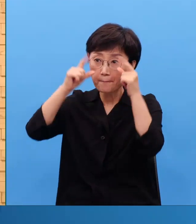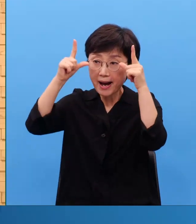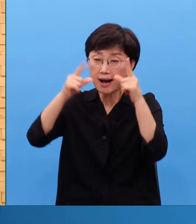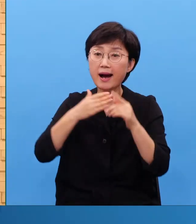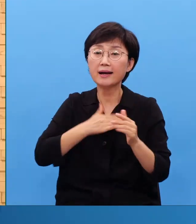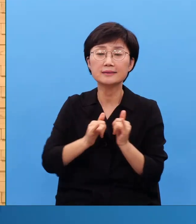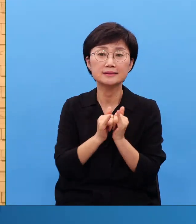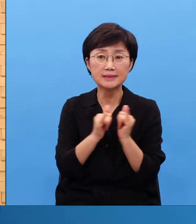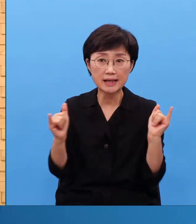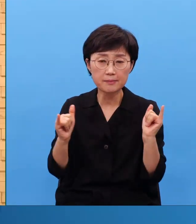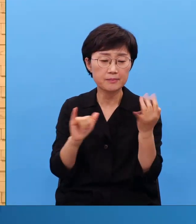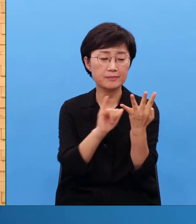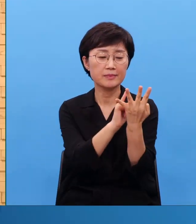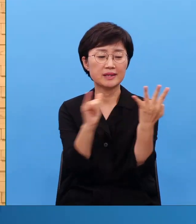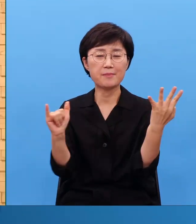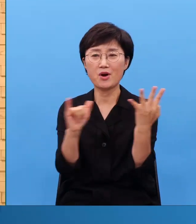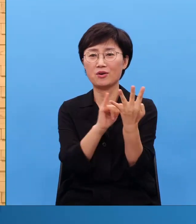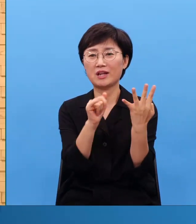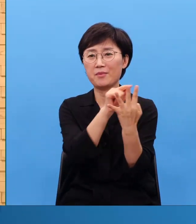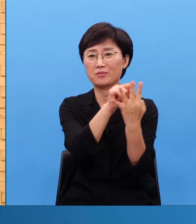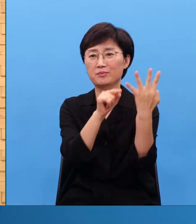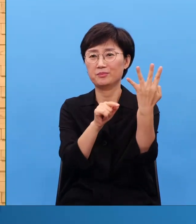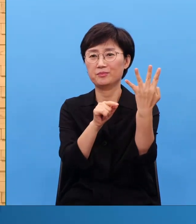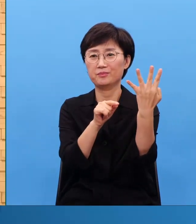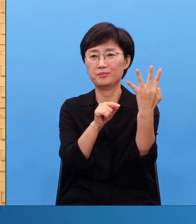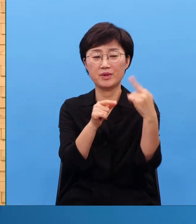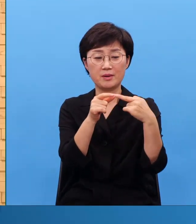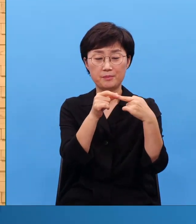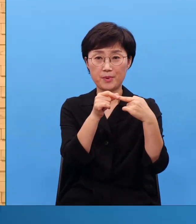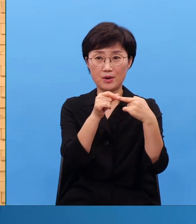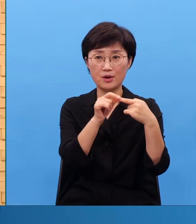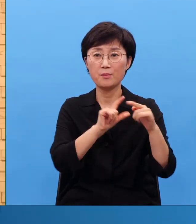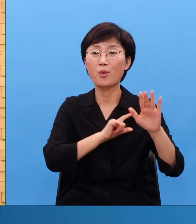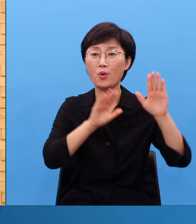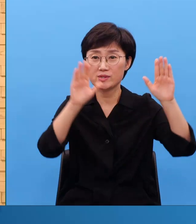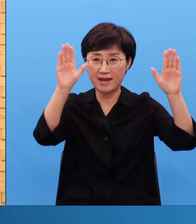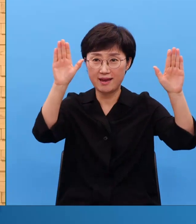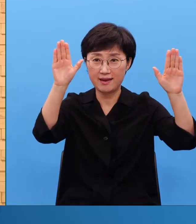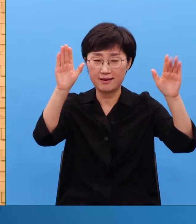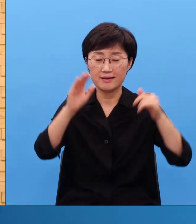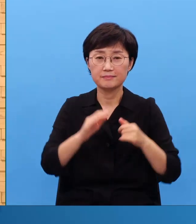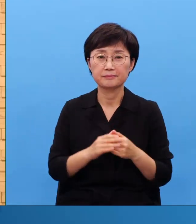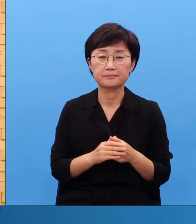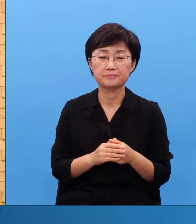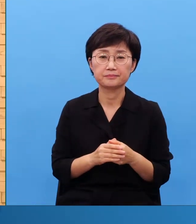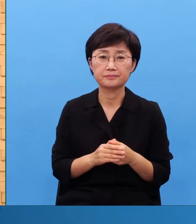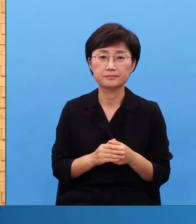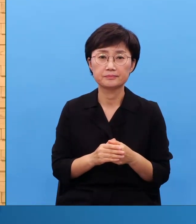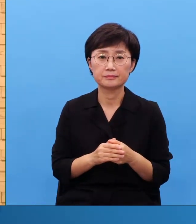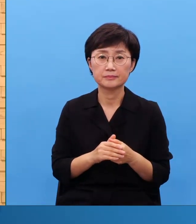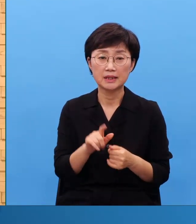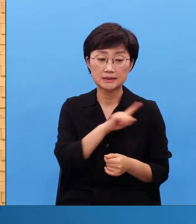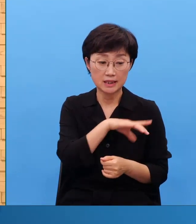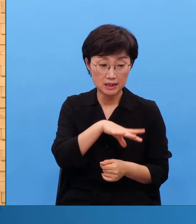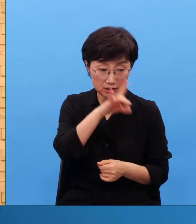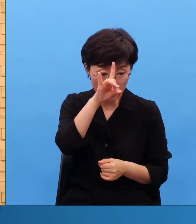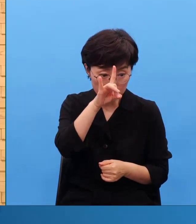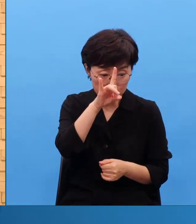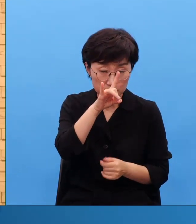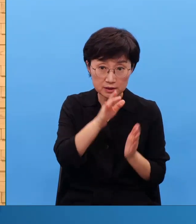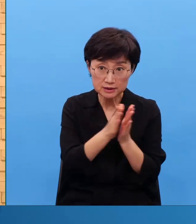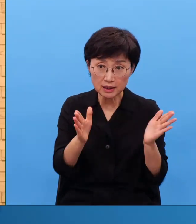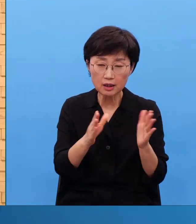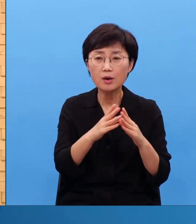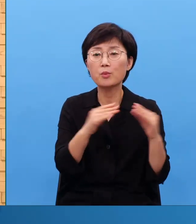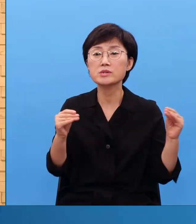truly understood the background, the power of the throne and the 그 첫 번째 Thanksgiving. 사람이 모세입니다. And the first person was Moses. 그렇죠. Isn't that so? 벌써 애굽시대 때는